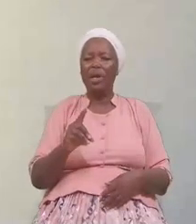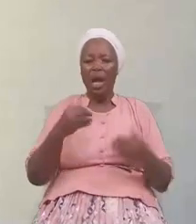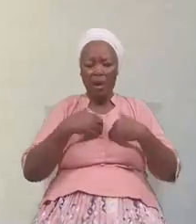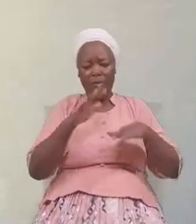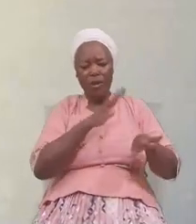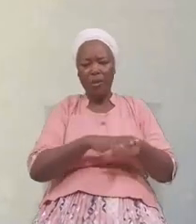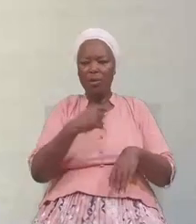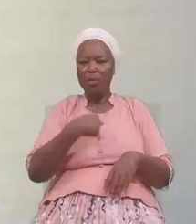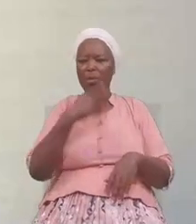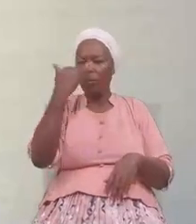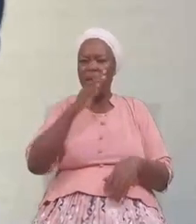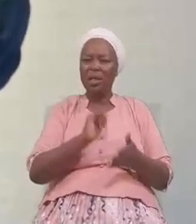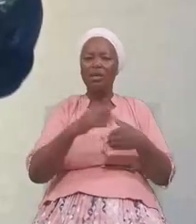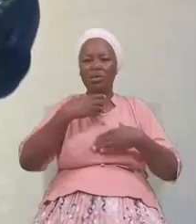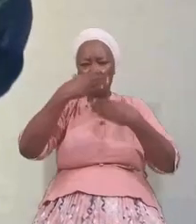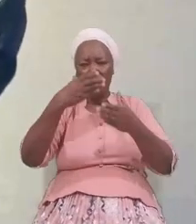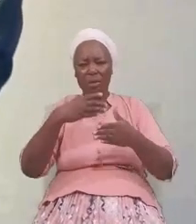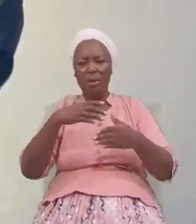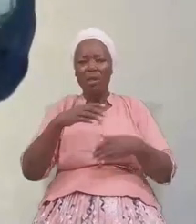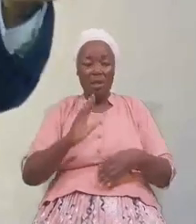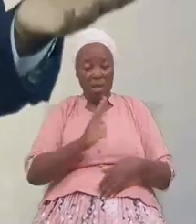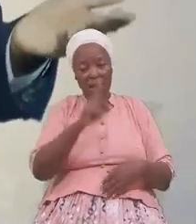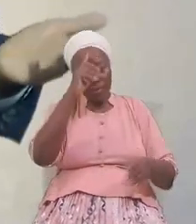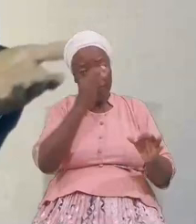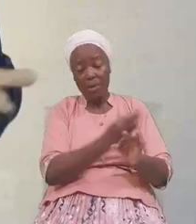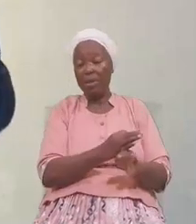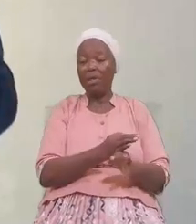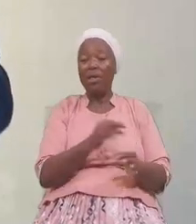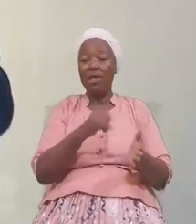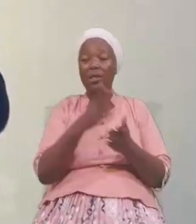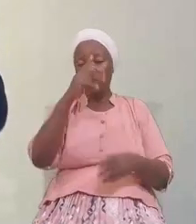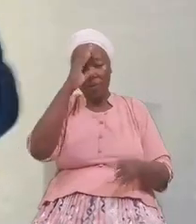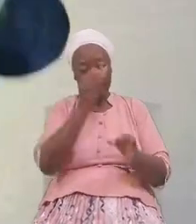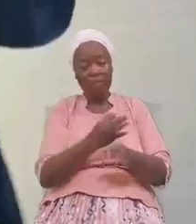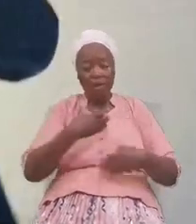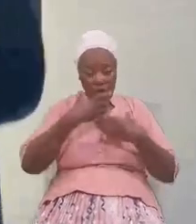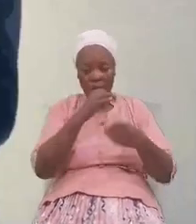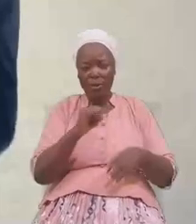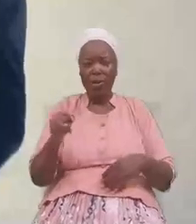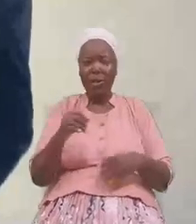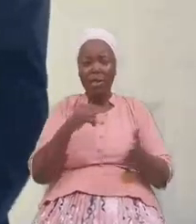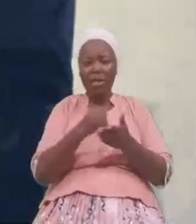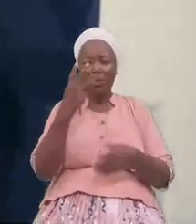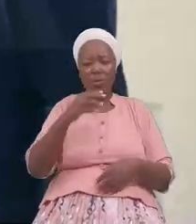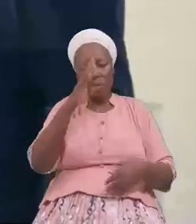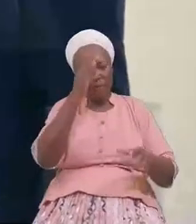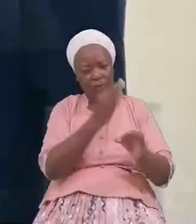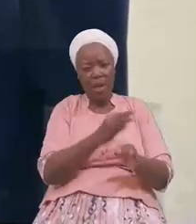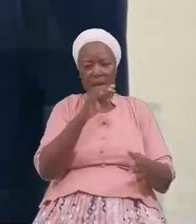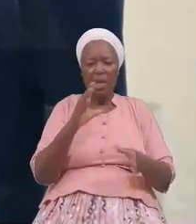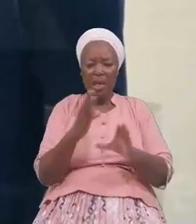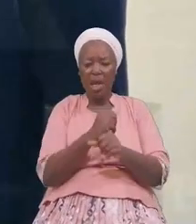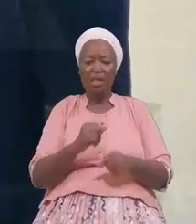criait? C'est la foi. C'était la foi qui criait. C'était la foi qui attirait son